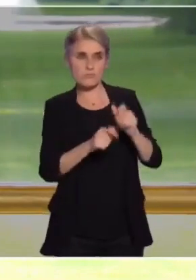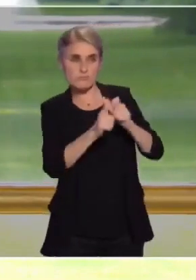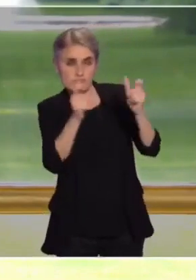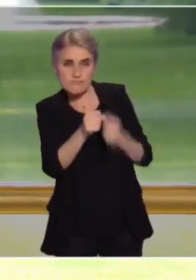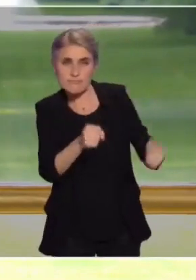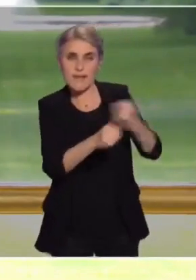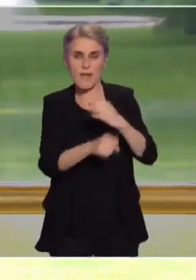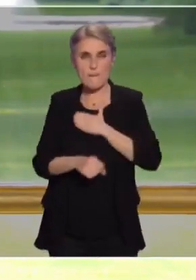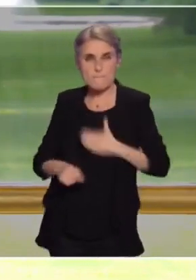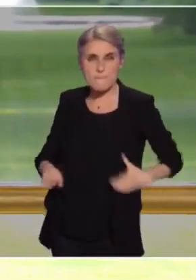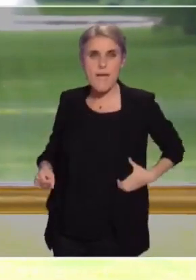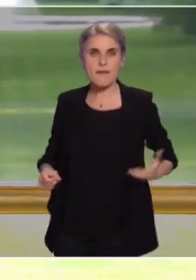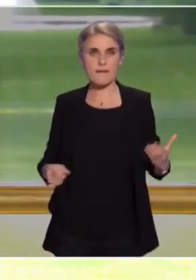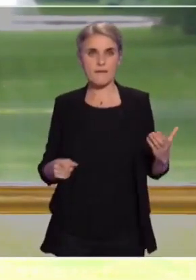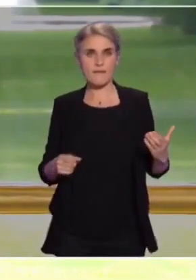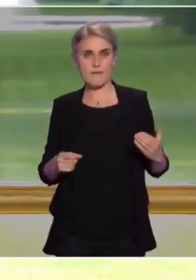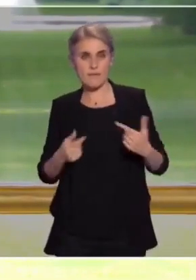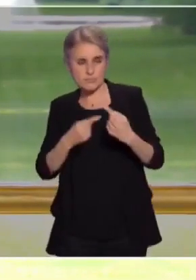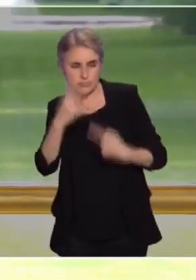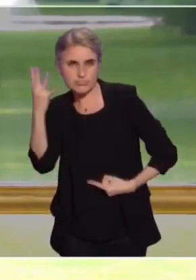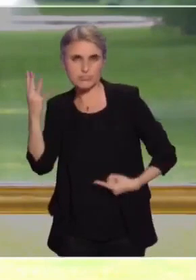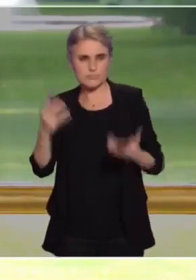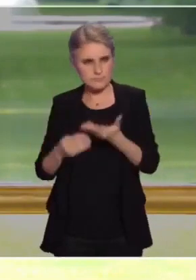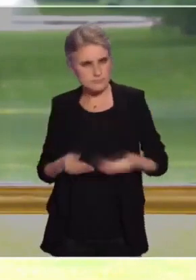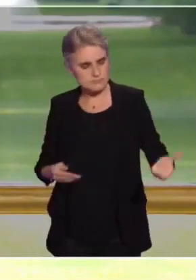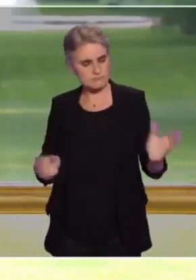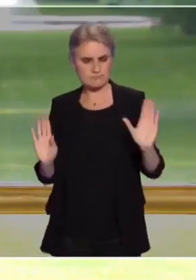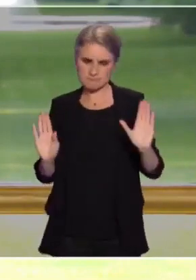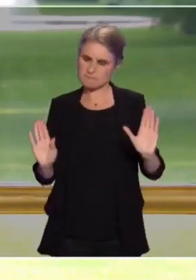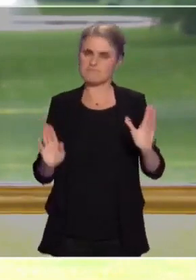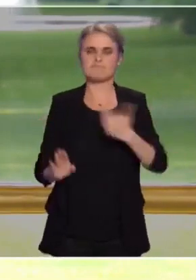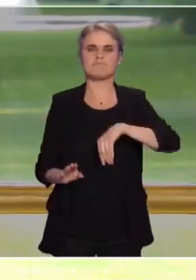nos mères et beaucoup d'autres acteurs essentiels